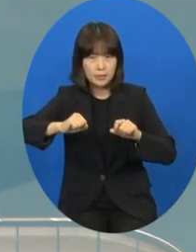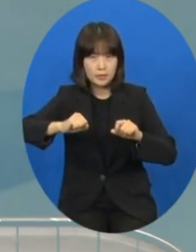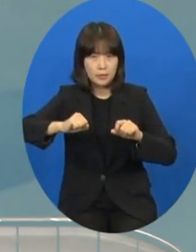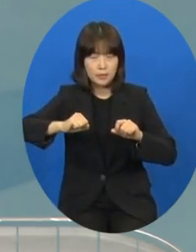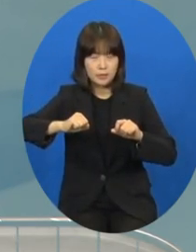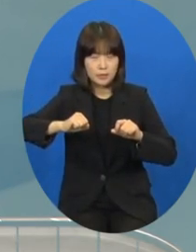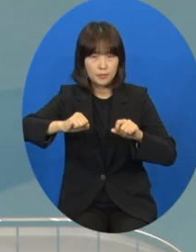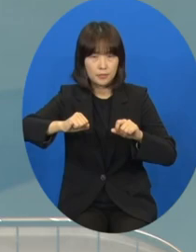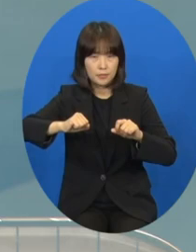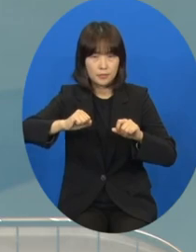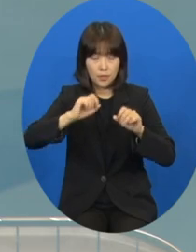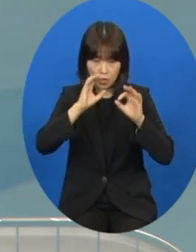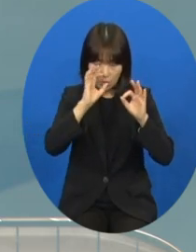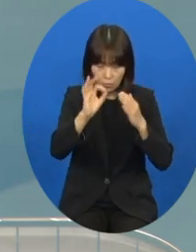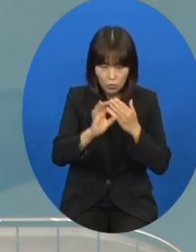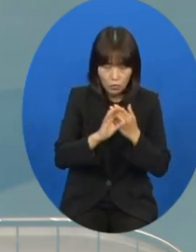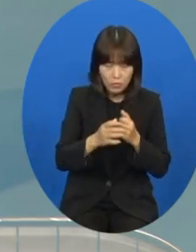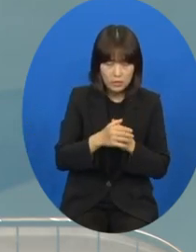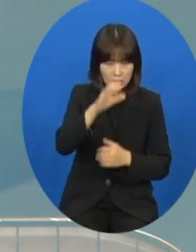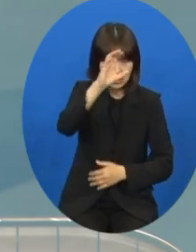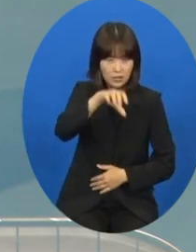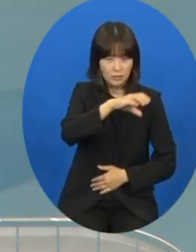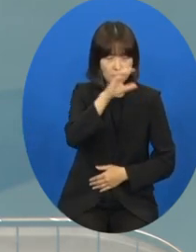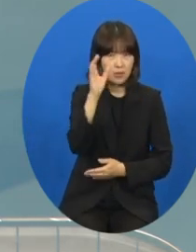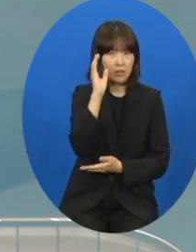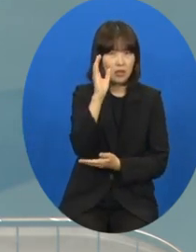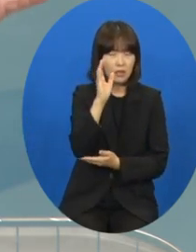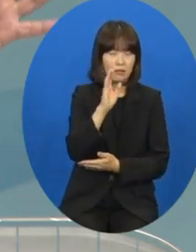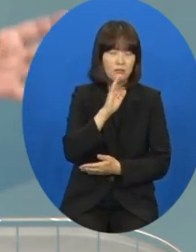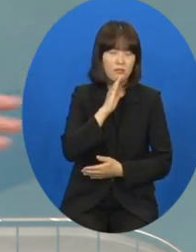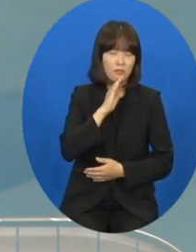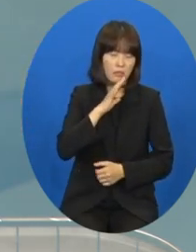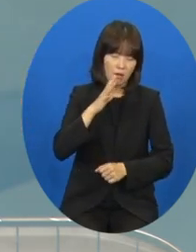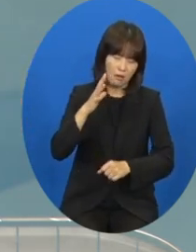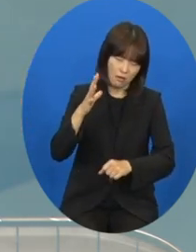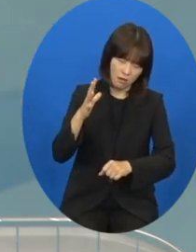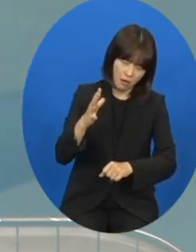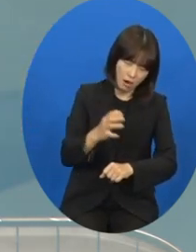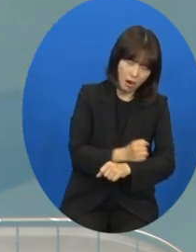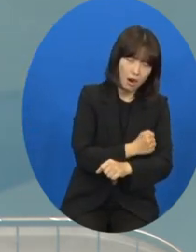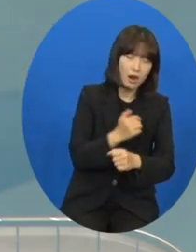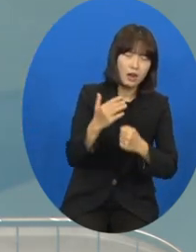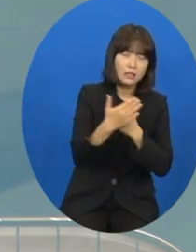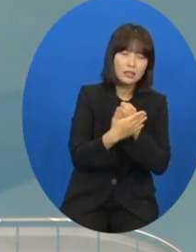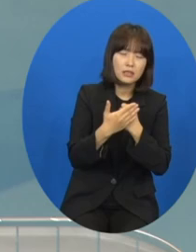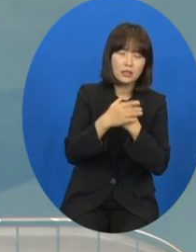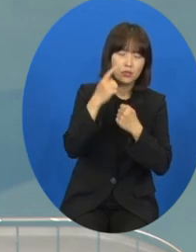십자가의 이야기는 정말 말할 수 없는 우리의 은혜의 눈을 열어주게 됩니다.